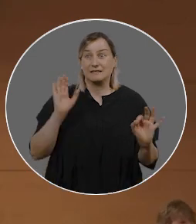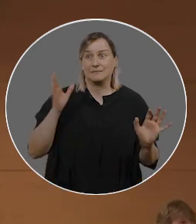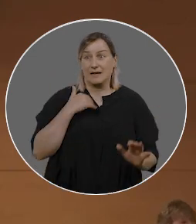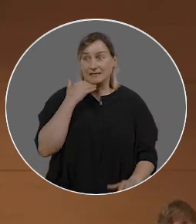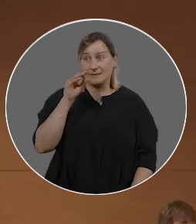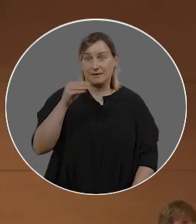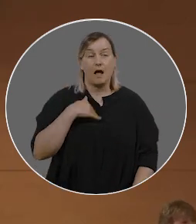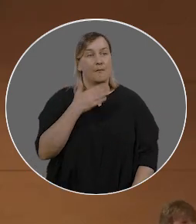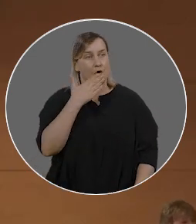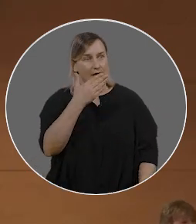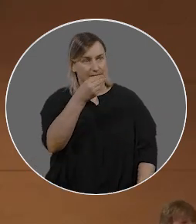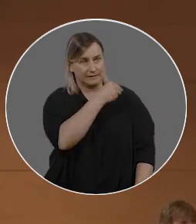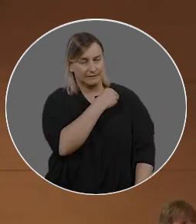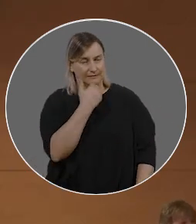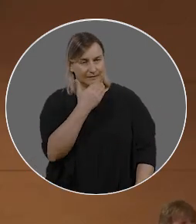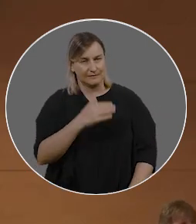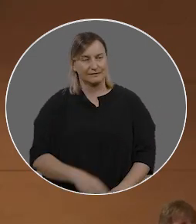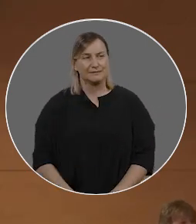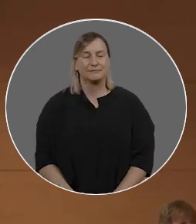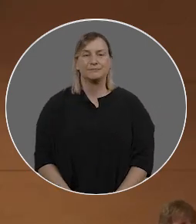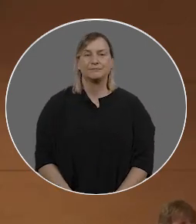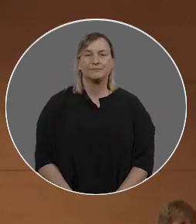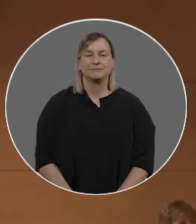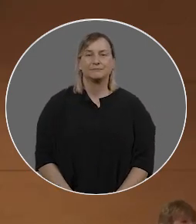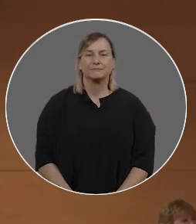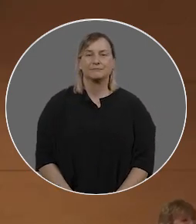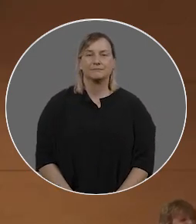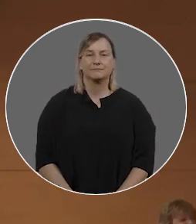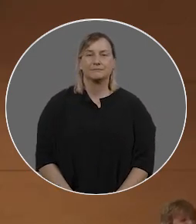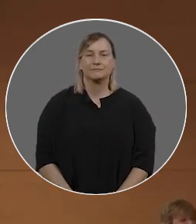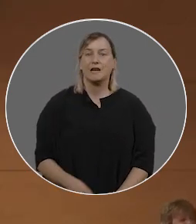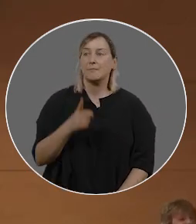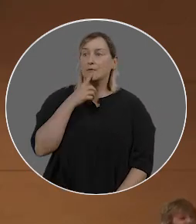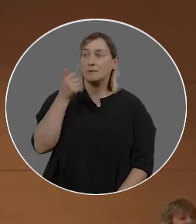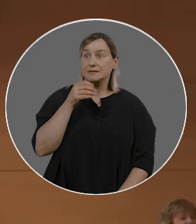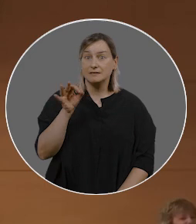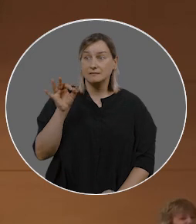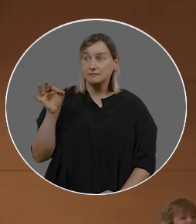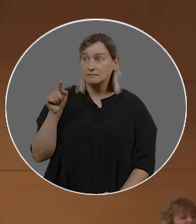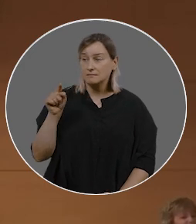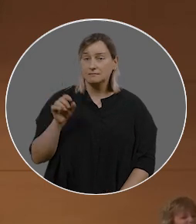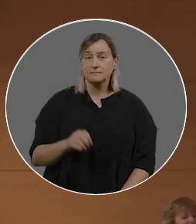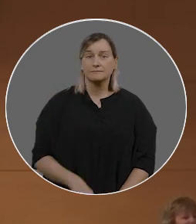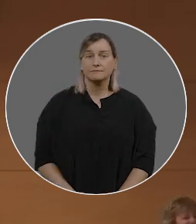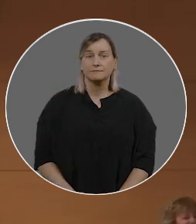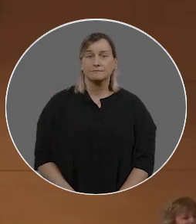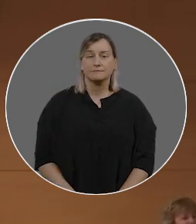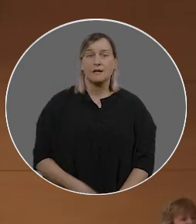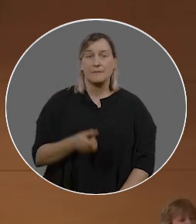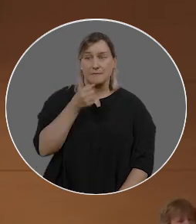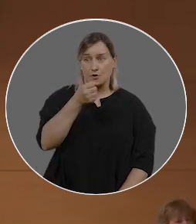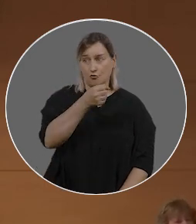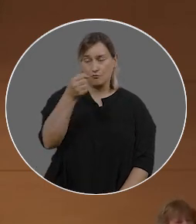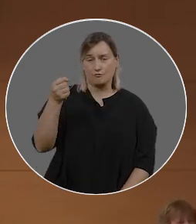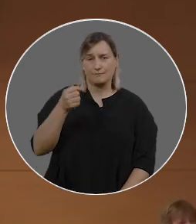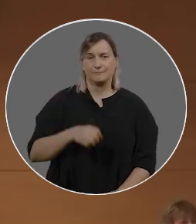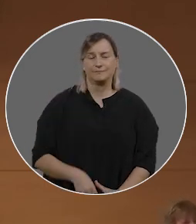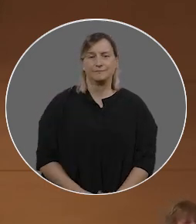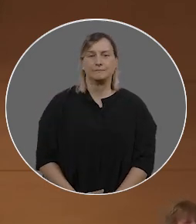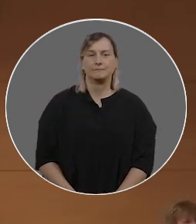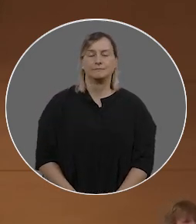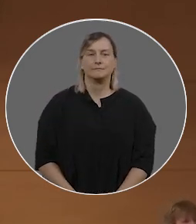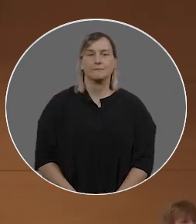Ja està, només era això. Però està molt bé que m'ho hagis dit, moltes gràcies. Val, hi havia una altra pregunta, no? Podeu passar el micro,